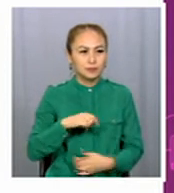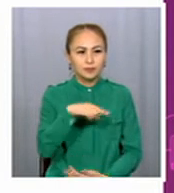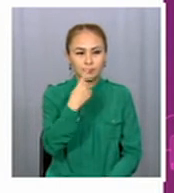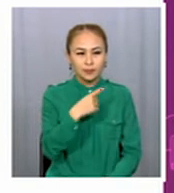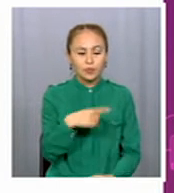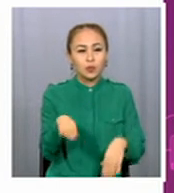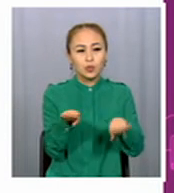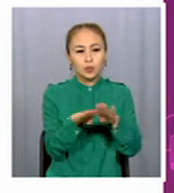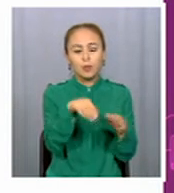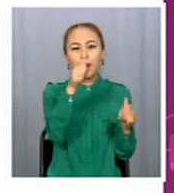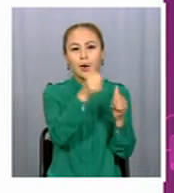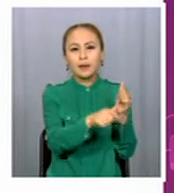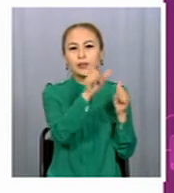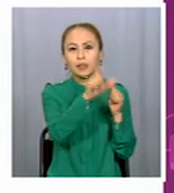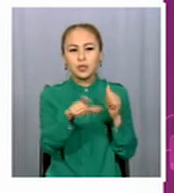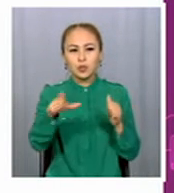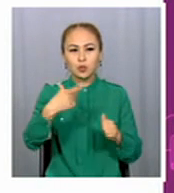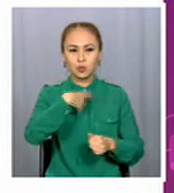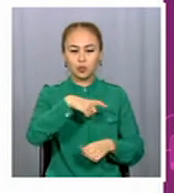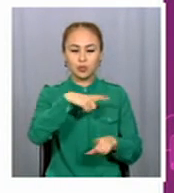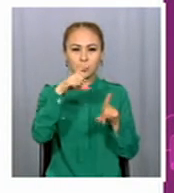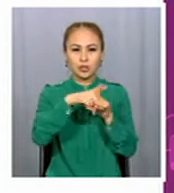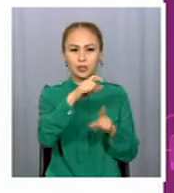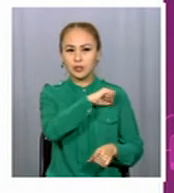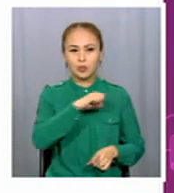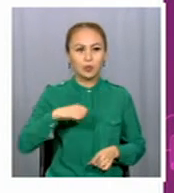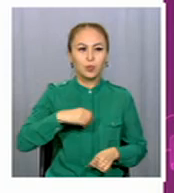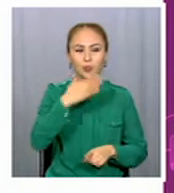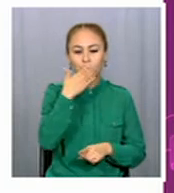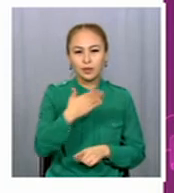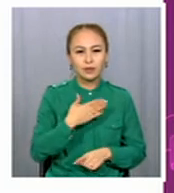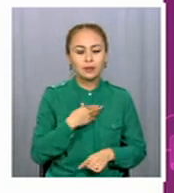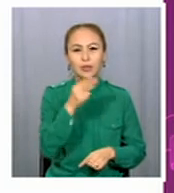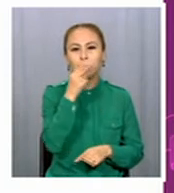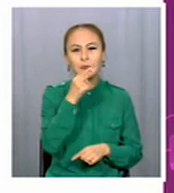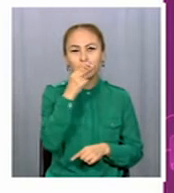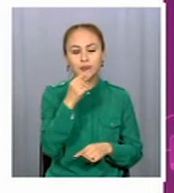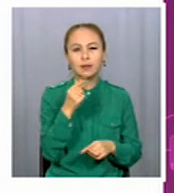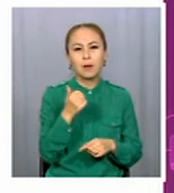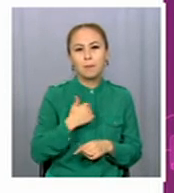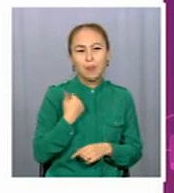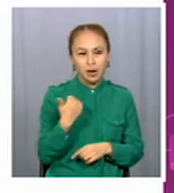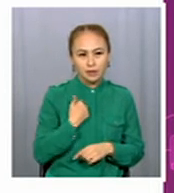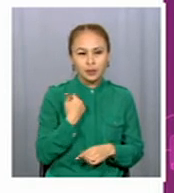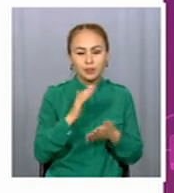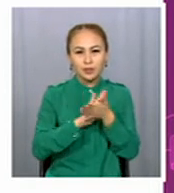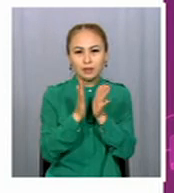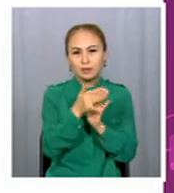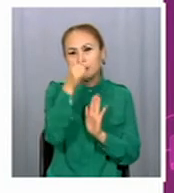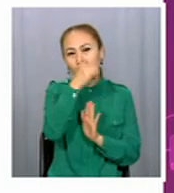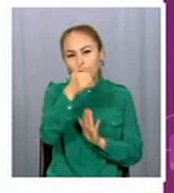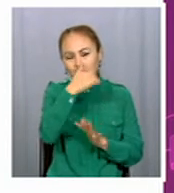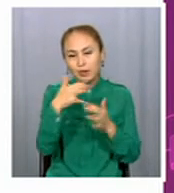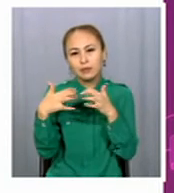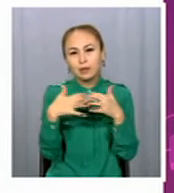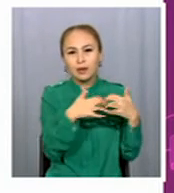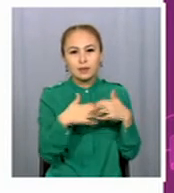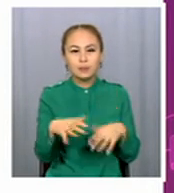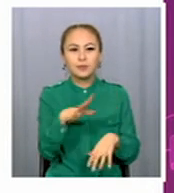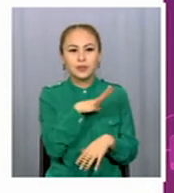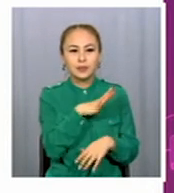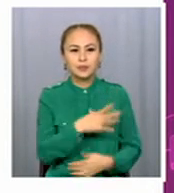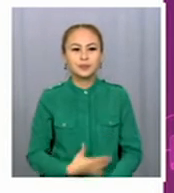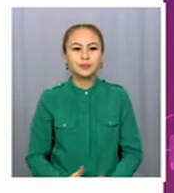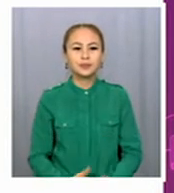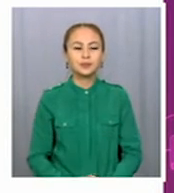Сөйтіп, әр қайсысы өзі жақсы көретін тағамды мақтап, келісе алмай тарасыпты. Балалар,